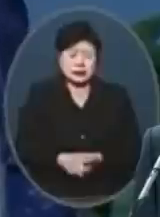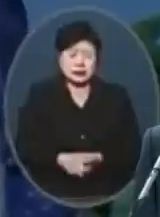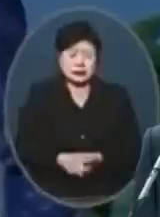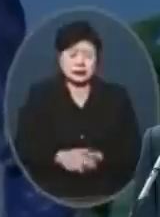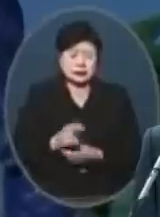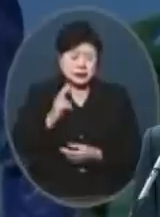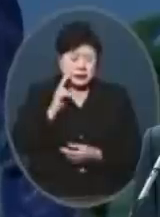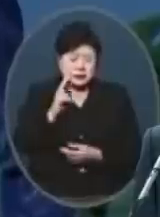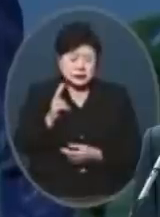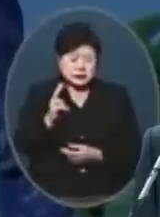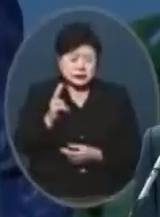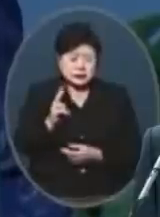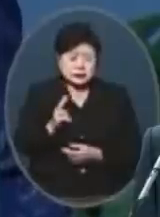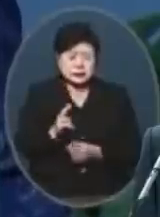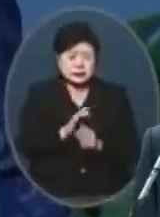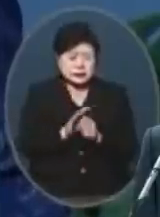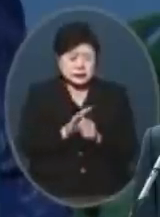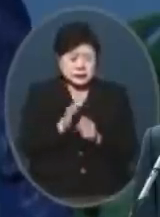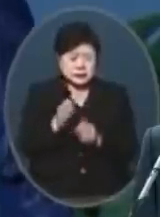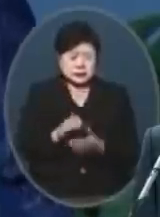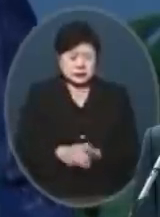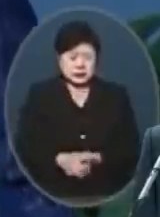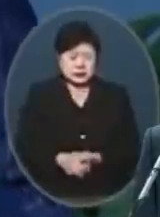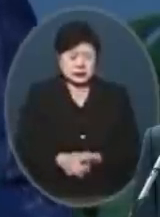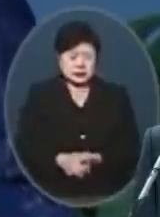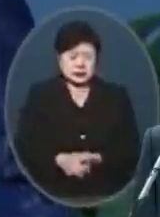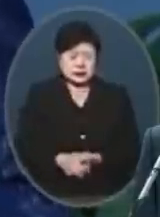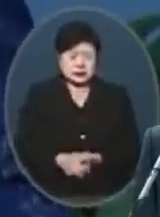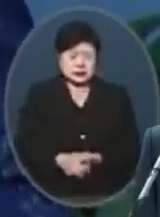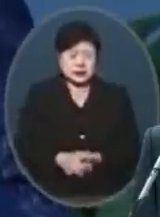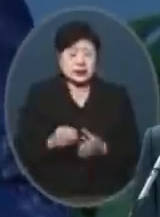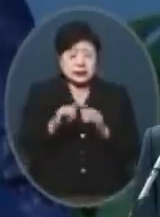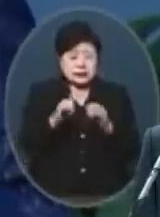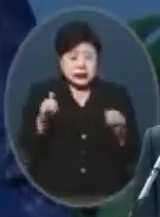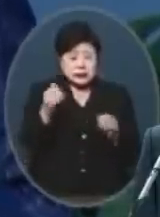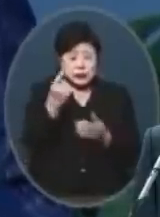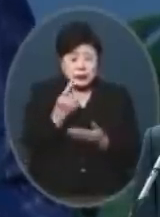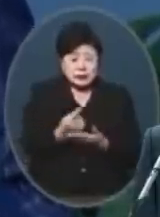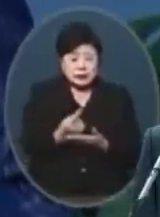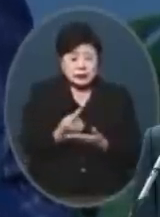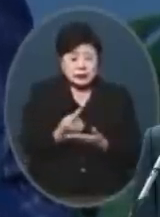극한 위로를 가져옵니다. 그가 사람으로 와서